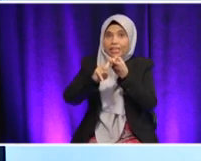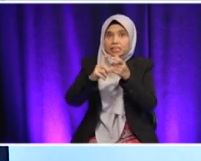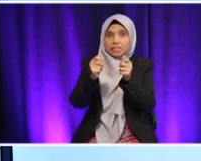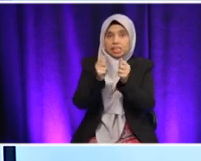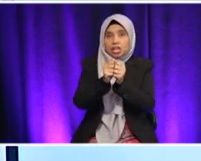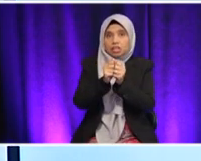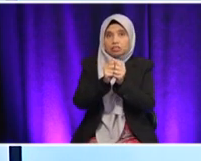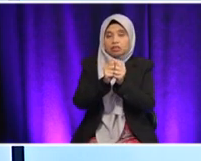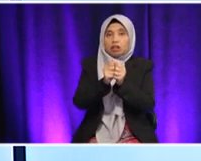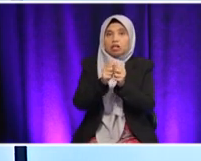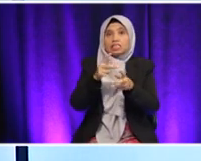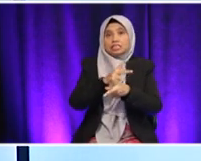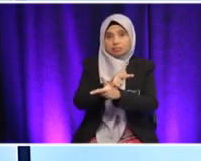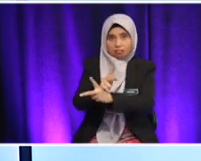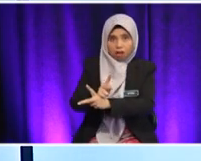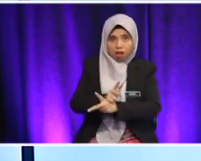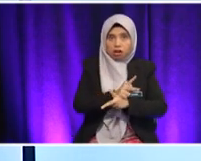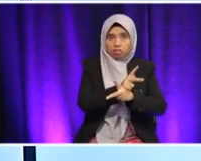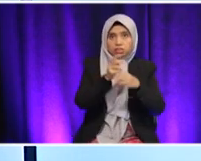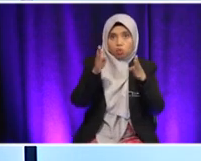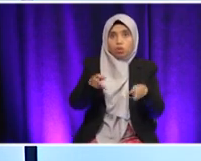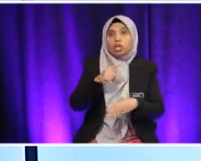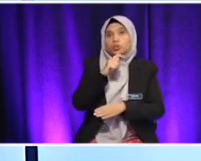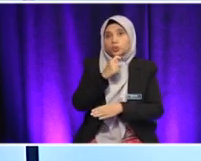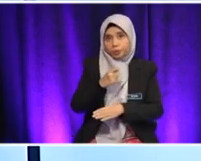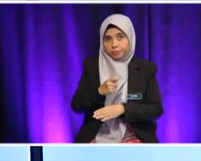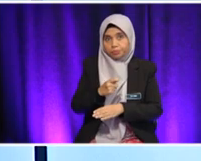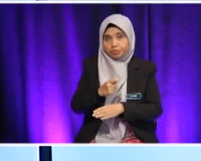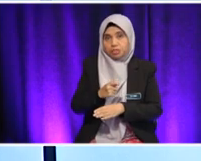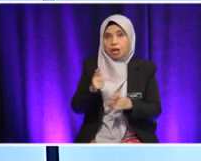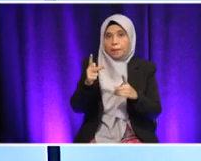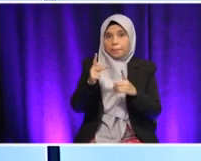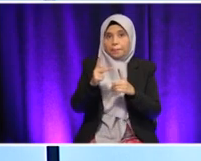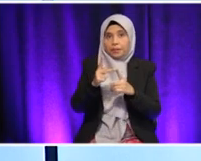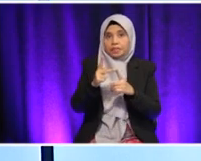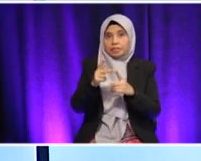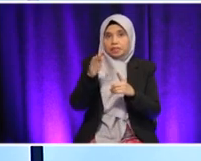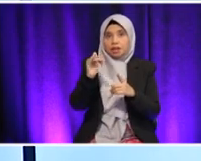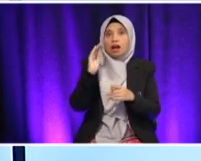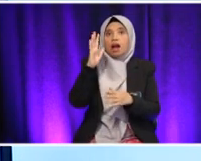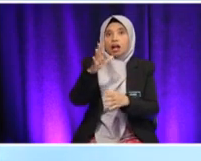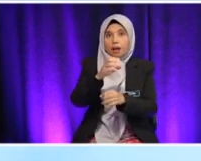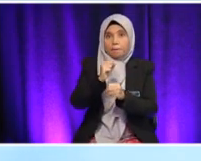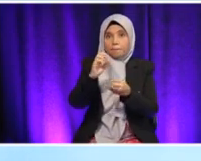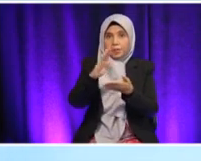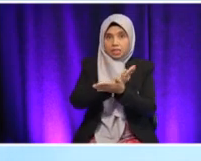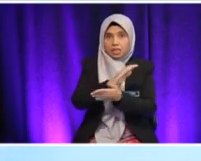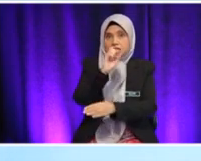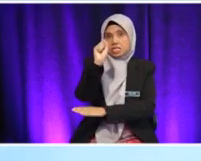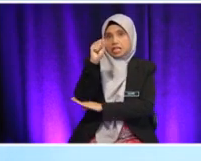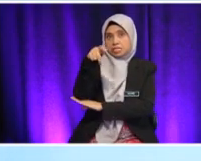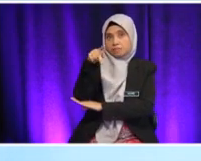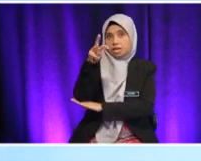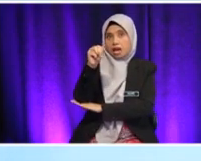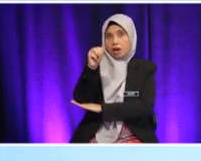warga emas menaikkan topik kita ataupun mata pelajaran kita ini tapi kepada mereka yang akan mengambil kertas ini untuk SP nanti